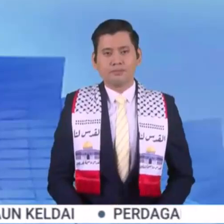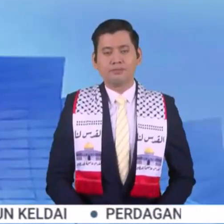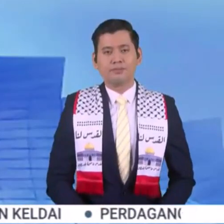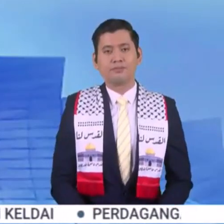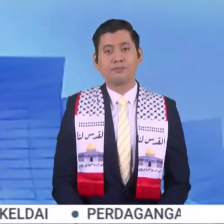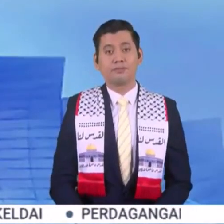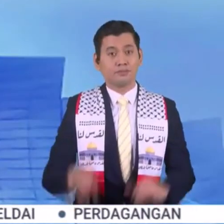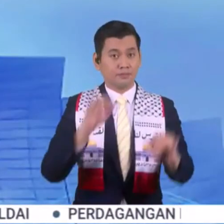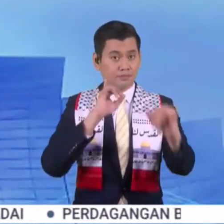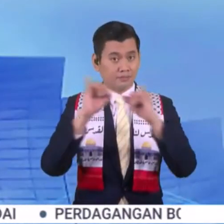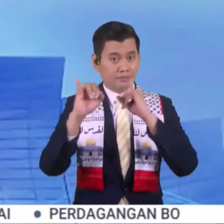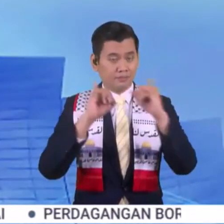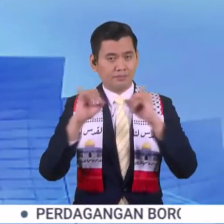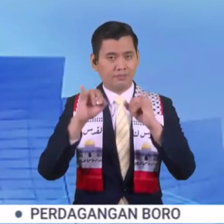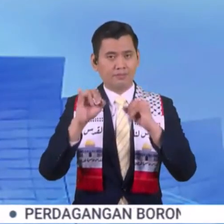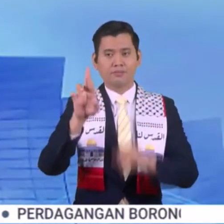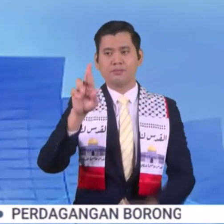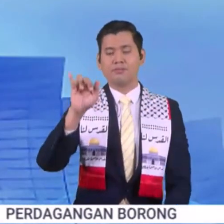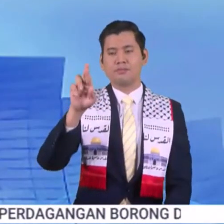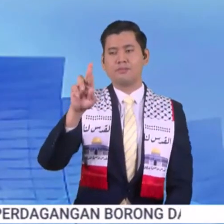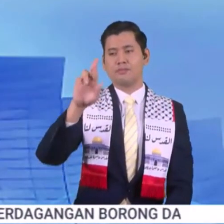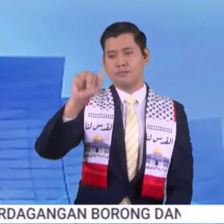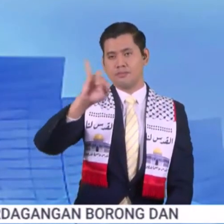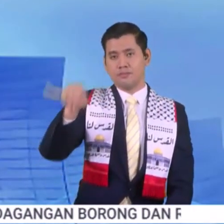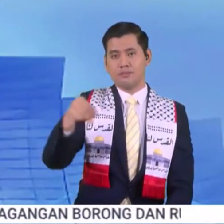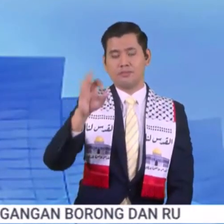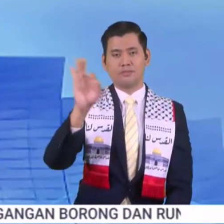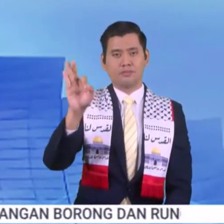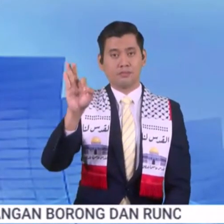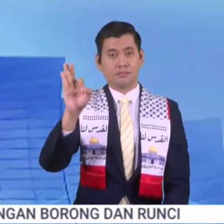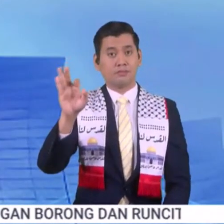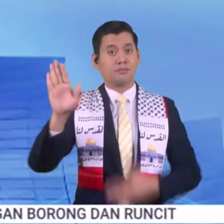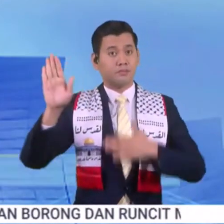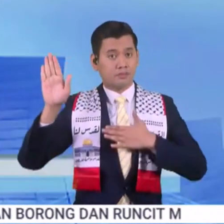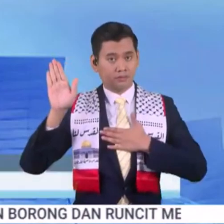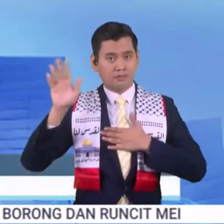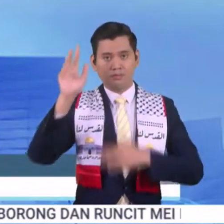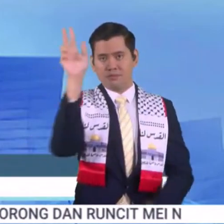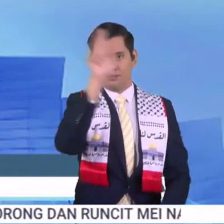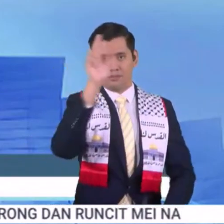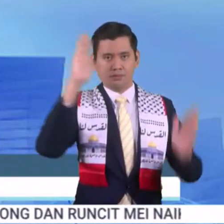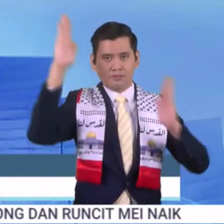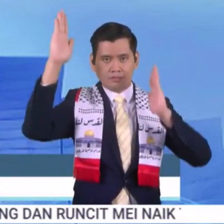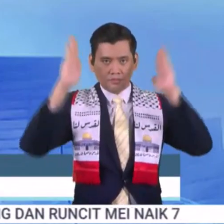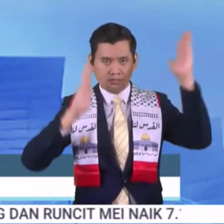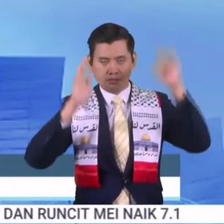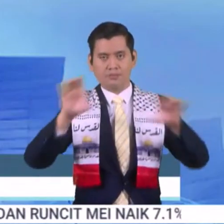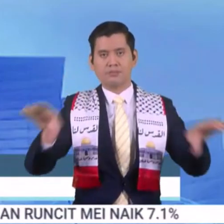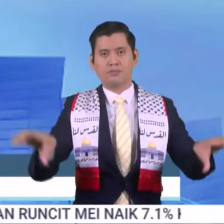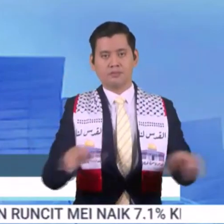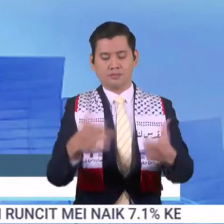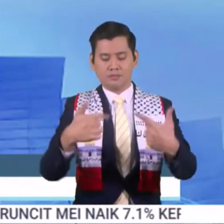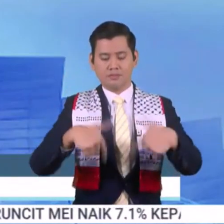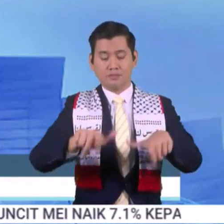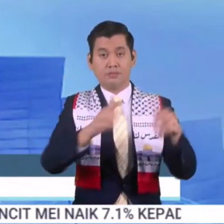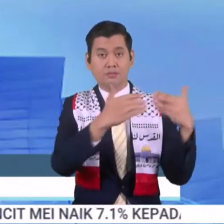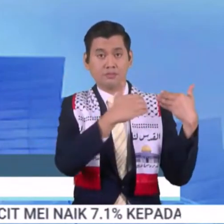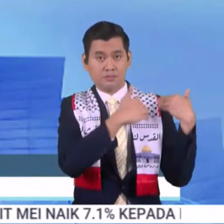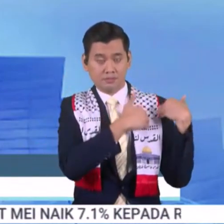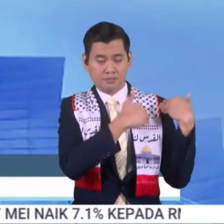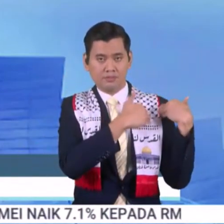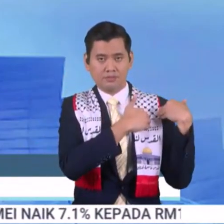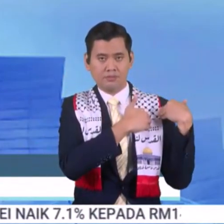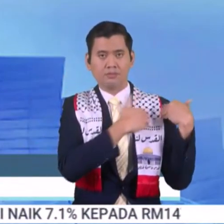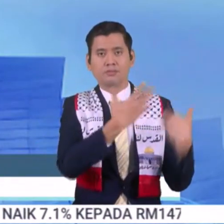Baik, dalam temu bual sama Rajiv Batra turut akui kerajaan Madani terbukti jalankan tugas dan sedang tunai